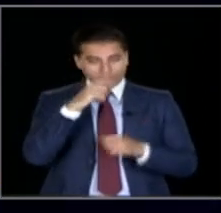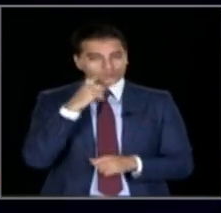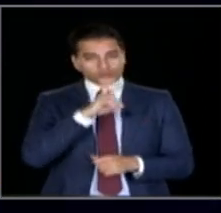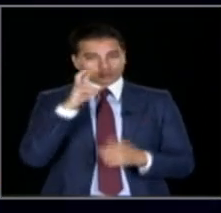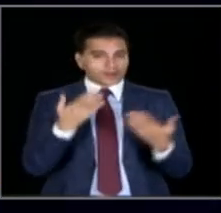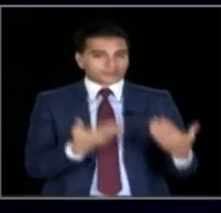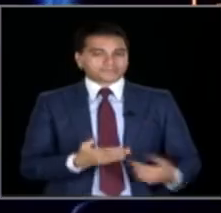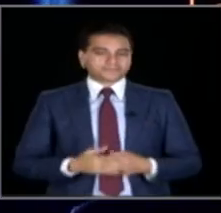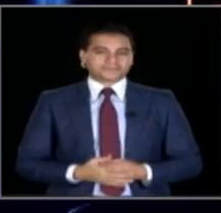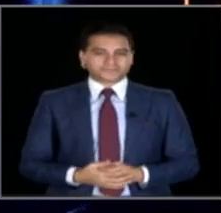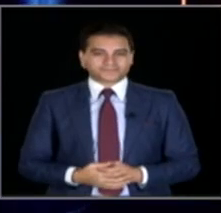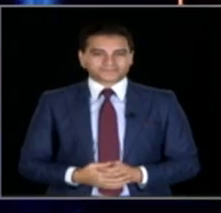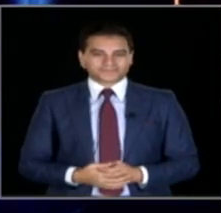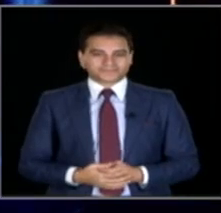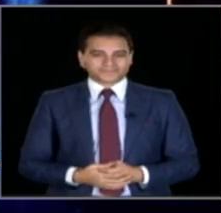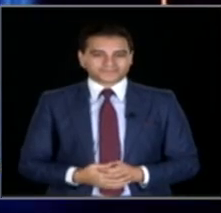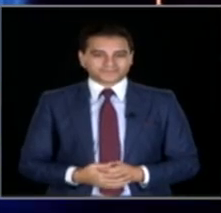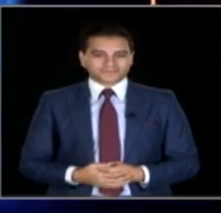علوم والسؤال.